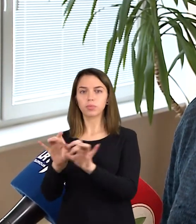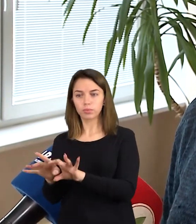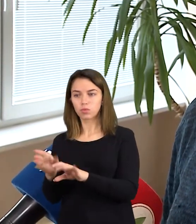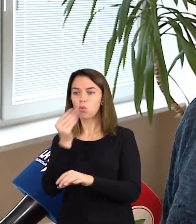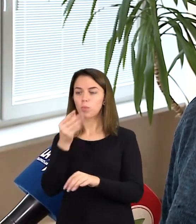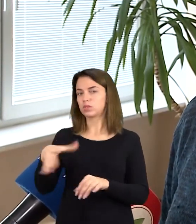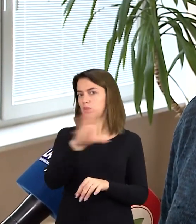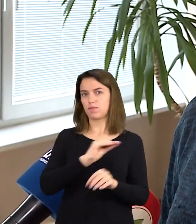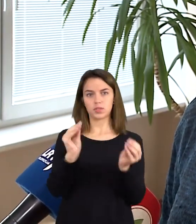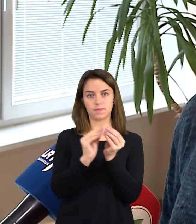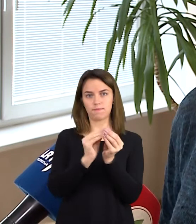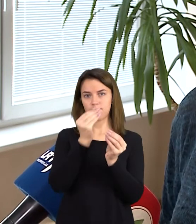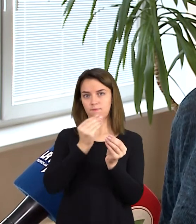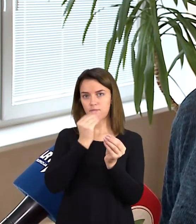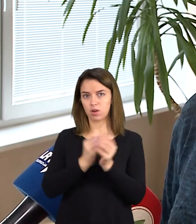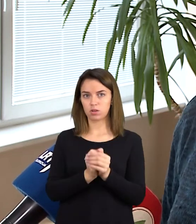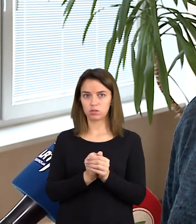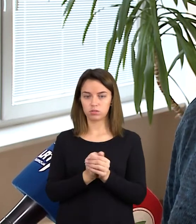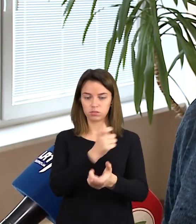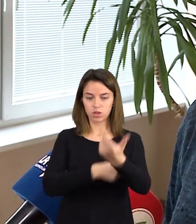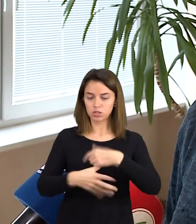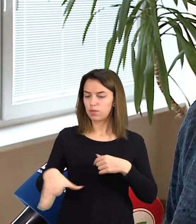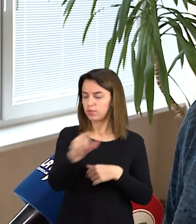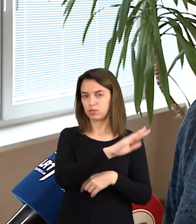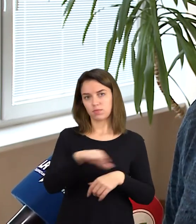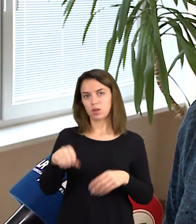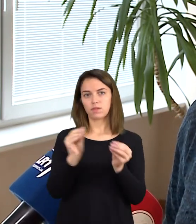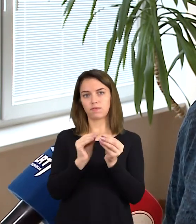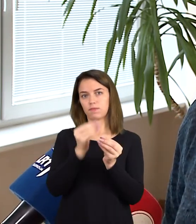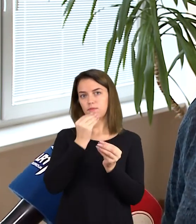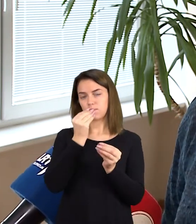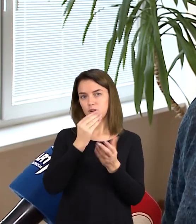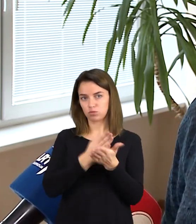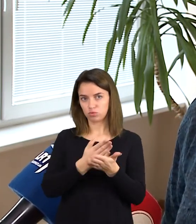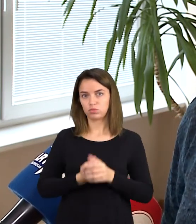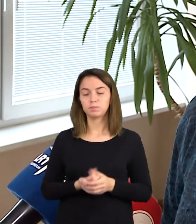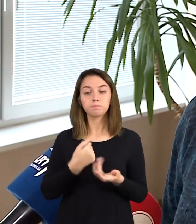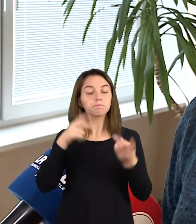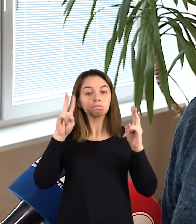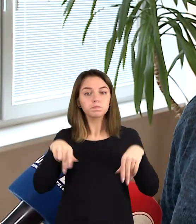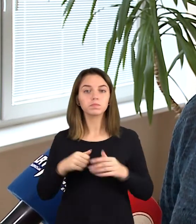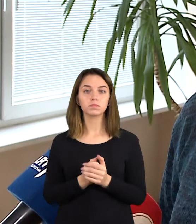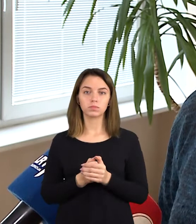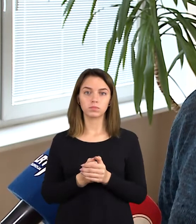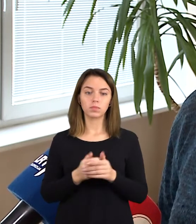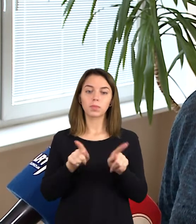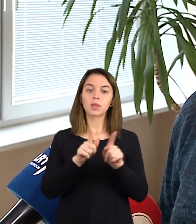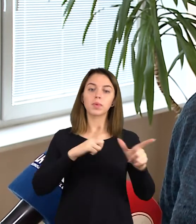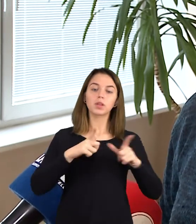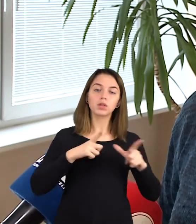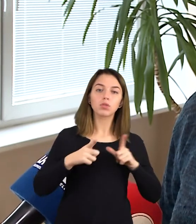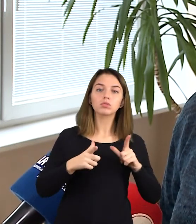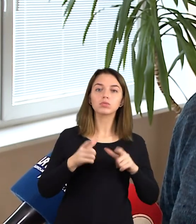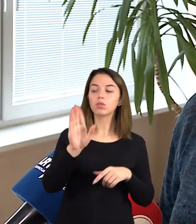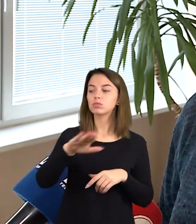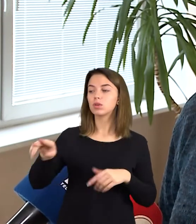visi tą patį maistą. Mūsų lopšelis ir darželis valgo tą patį maistą. Tai nežinau, tai yra